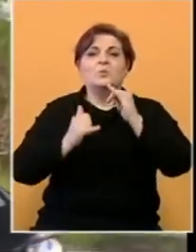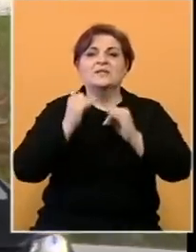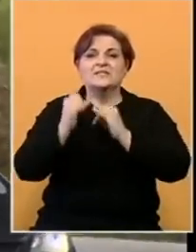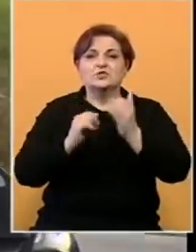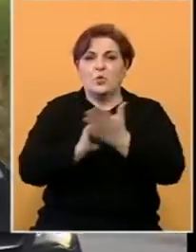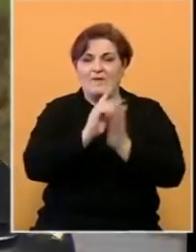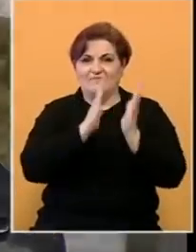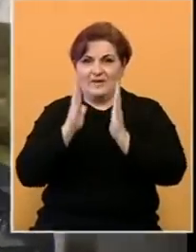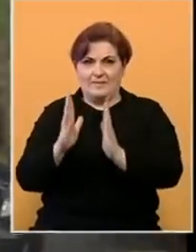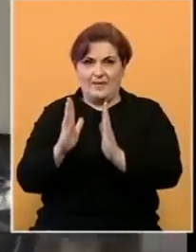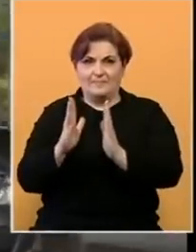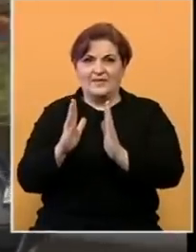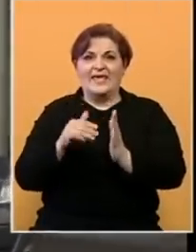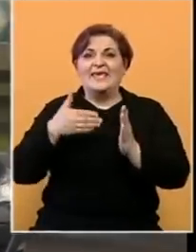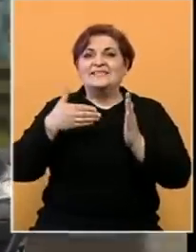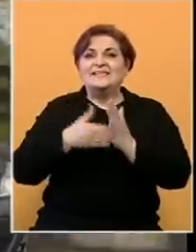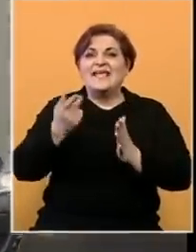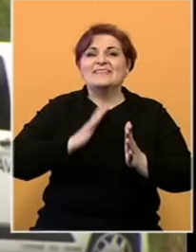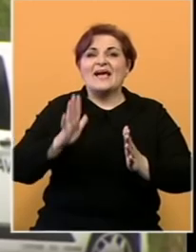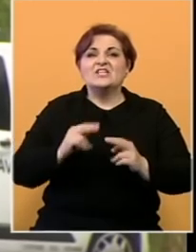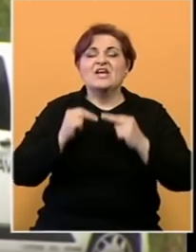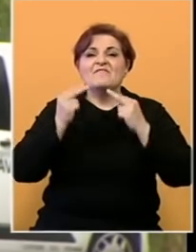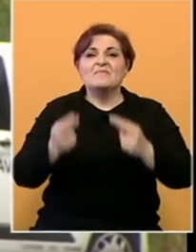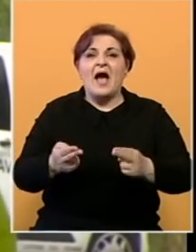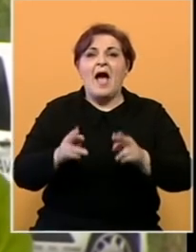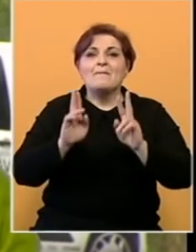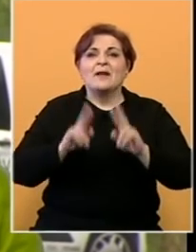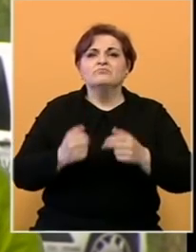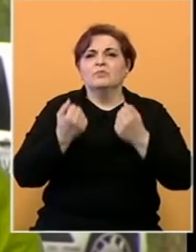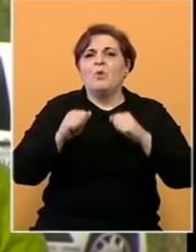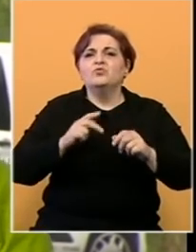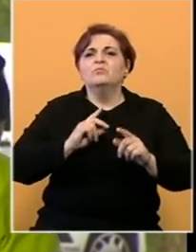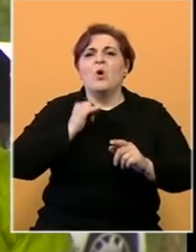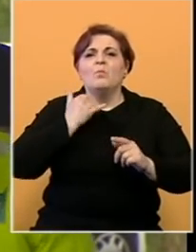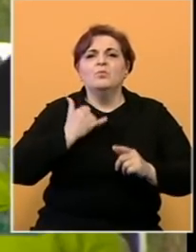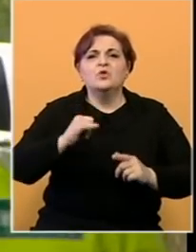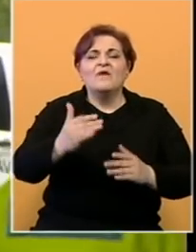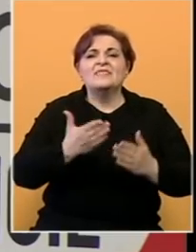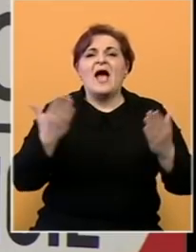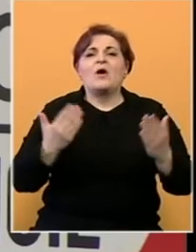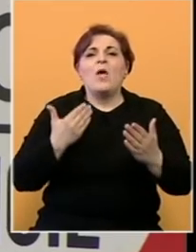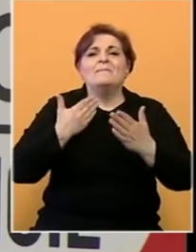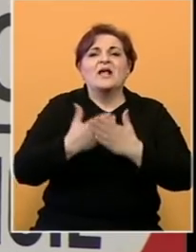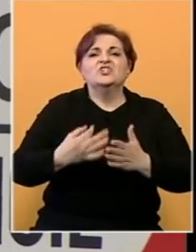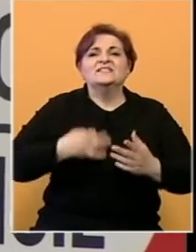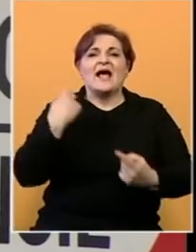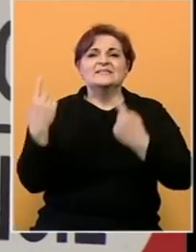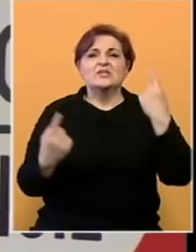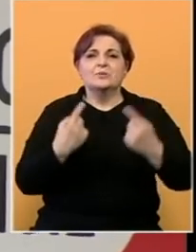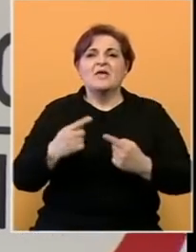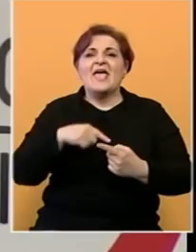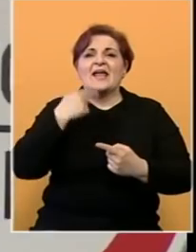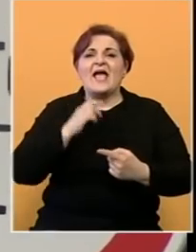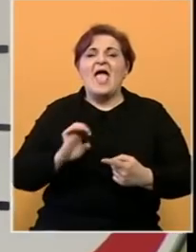turističkoj sezoni. Cilj je da se građanima vrati pravo slobodnog putovanja na način koji je prilagođen zdravstvenoj situaciji,